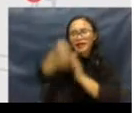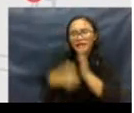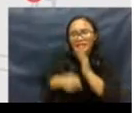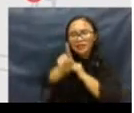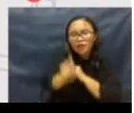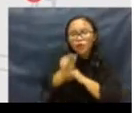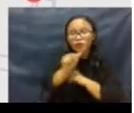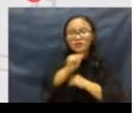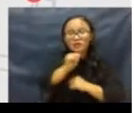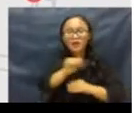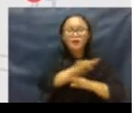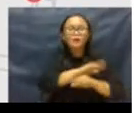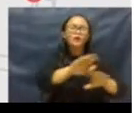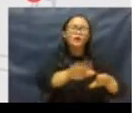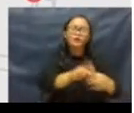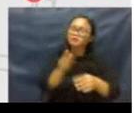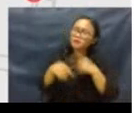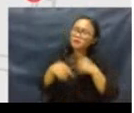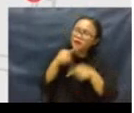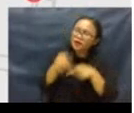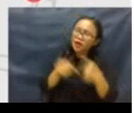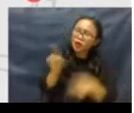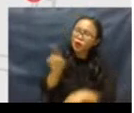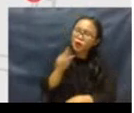boleh diceritakan Pak pengalamannya Pak Adin seperti apa?